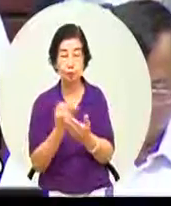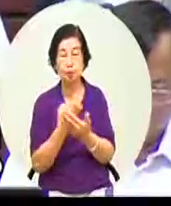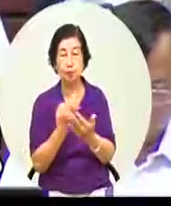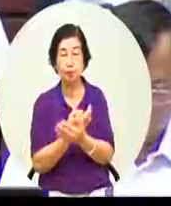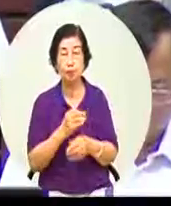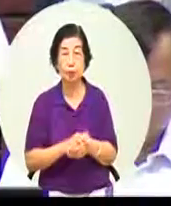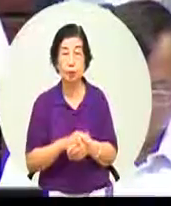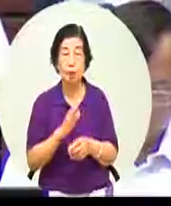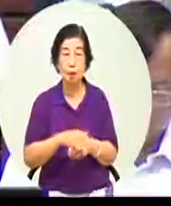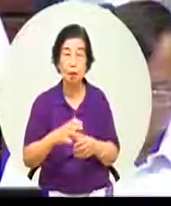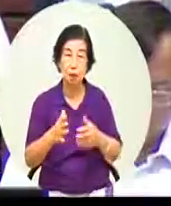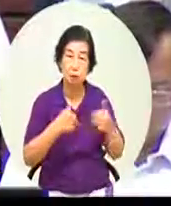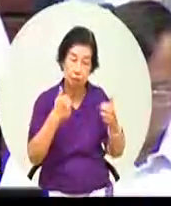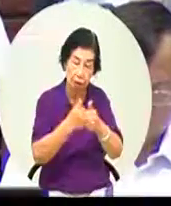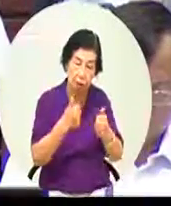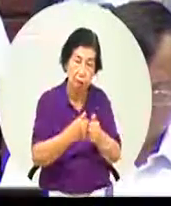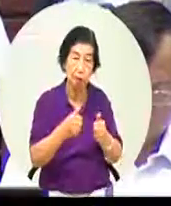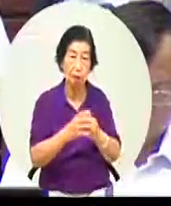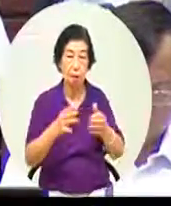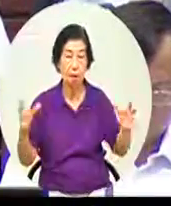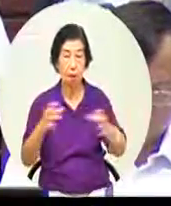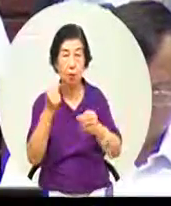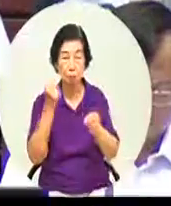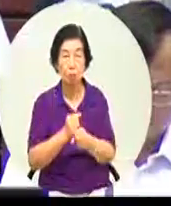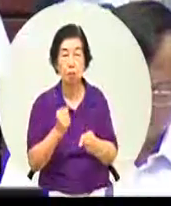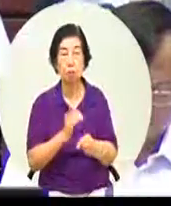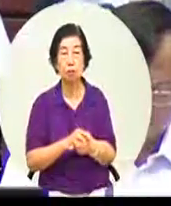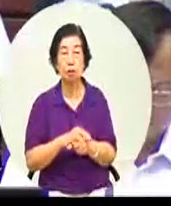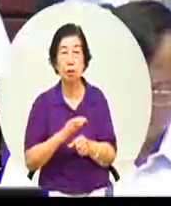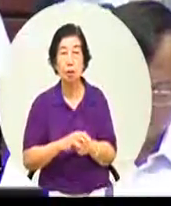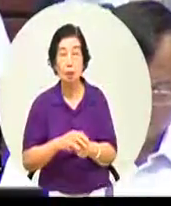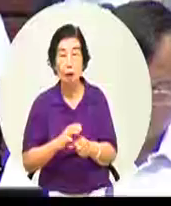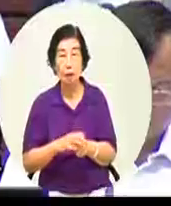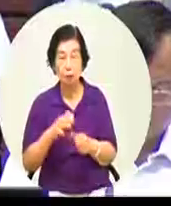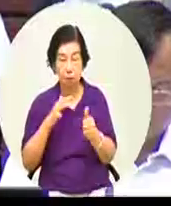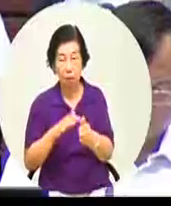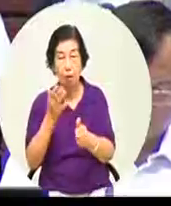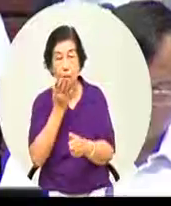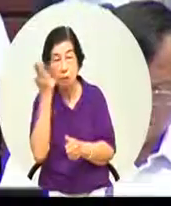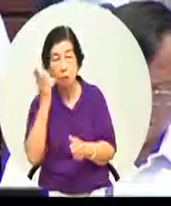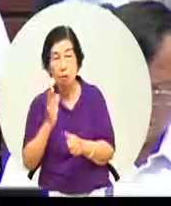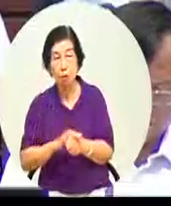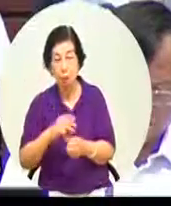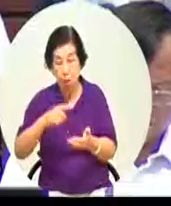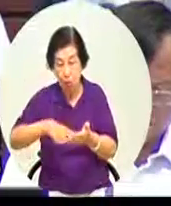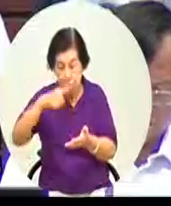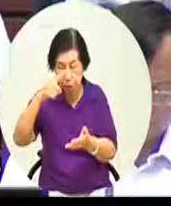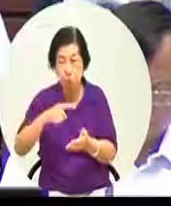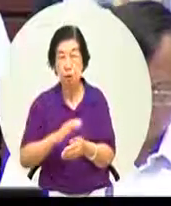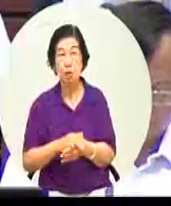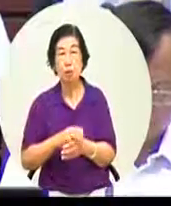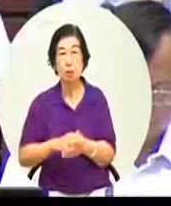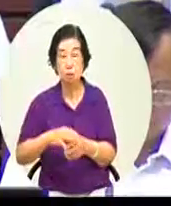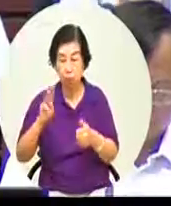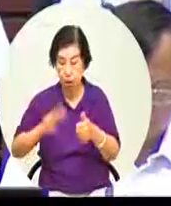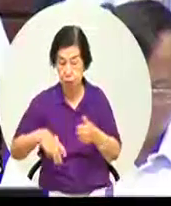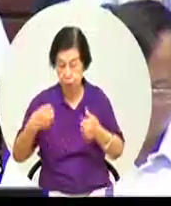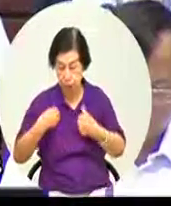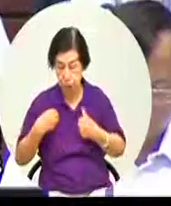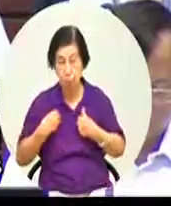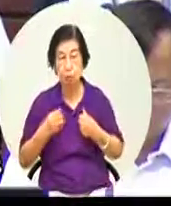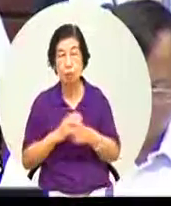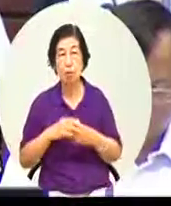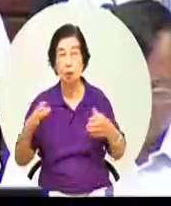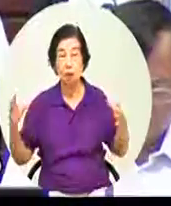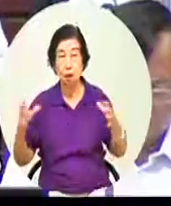会呢做一些合作，那我们也跟导游协会合作做第一梯次的训练。所以我们对于导览员的训练第一梯次呢，我